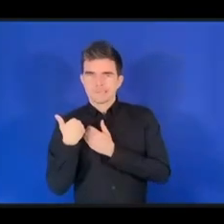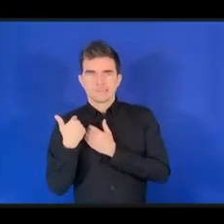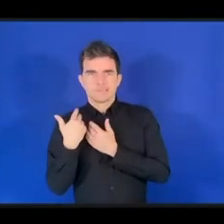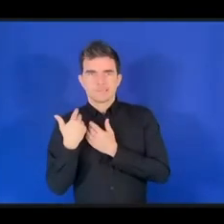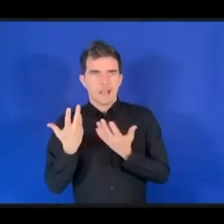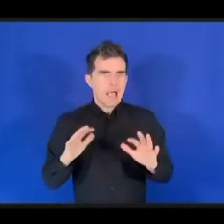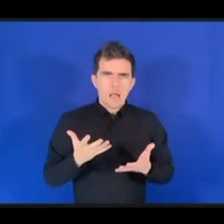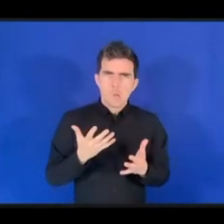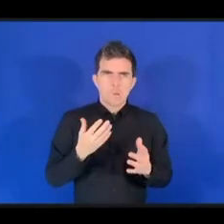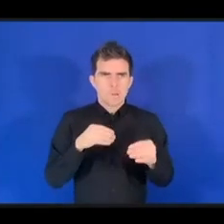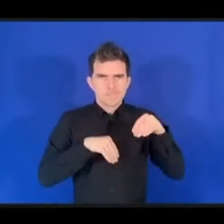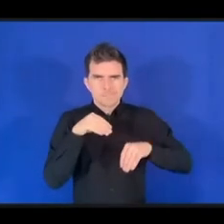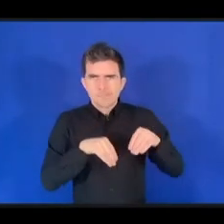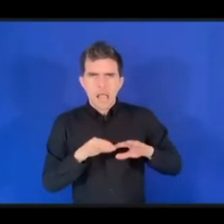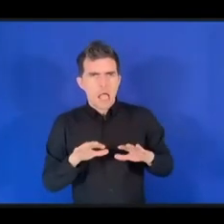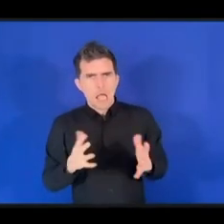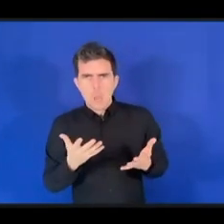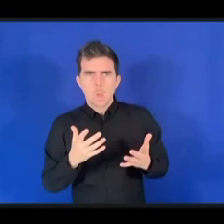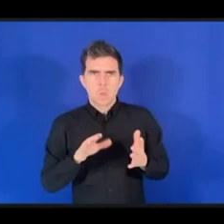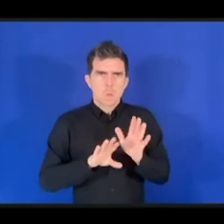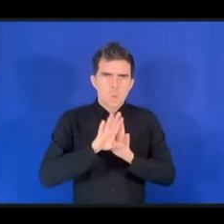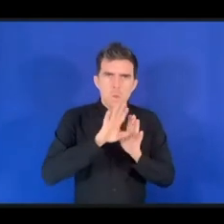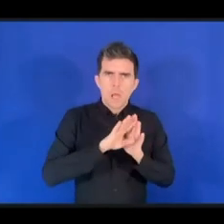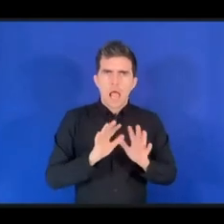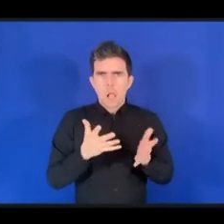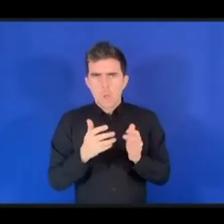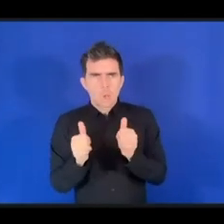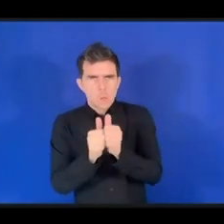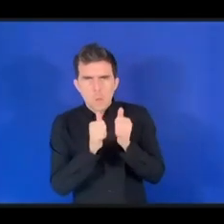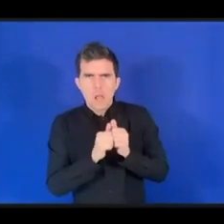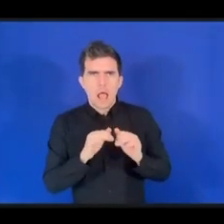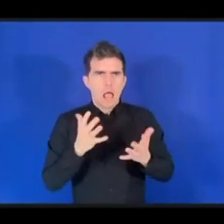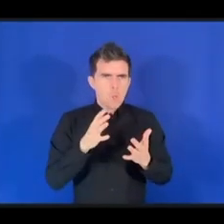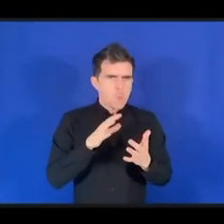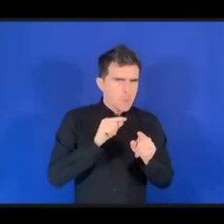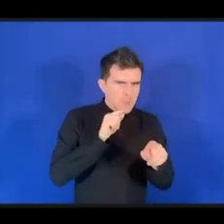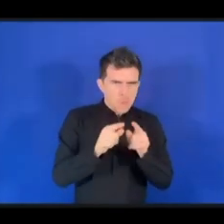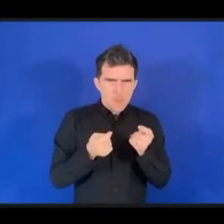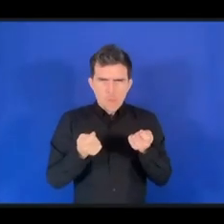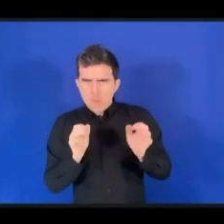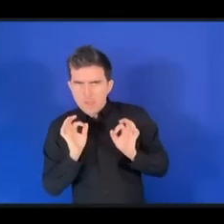المتوائم الذي يمكن ان يعمل في اماكن مختلفه من